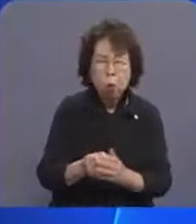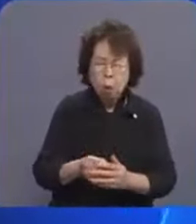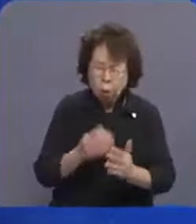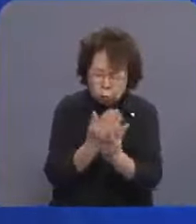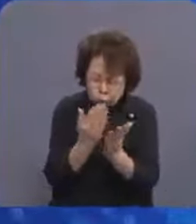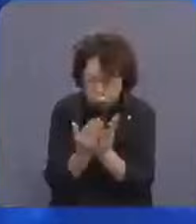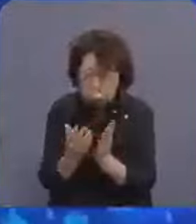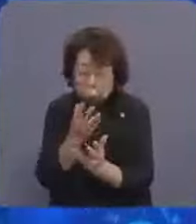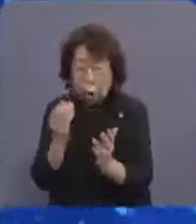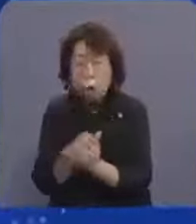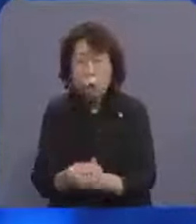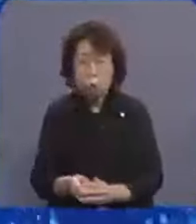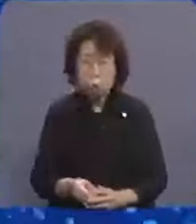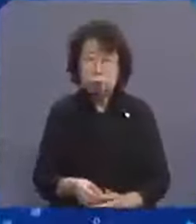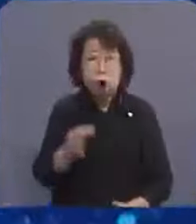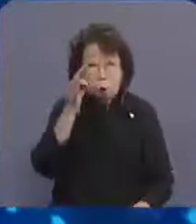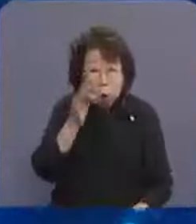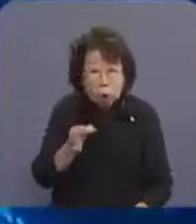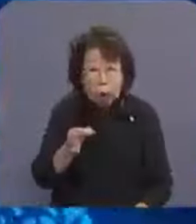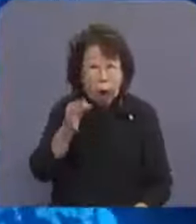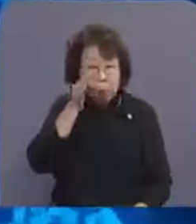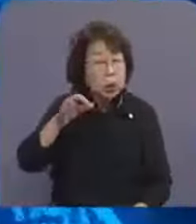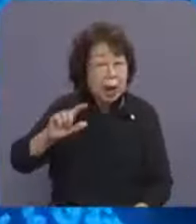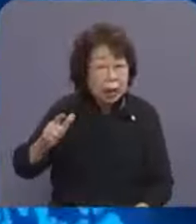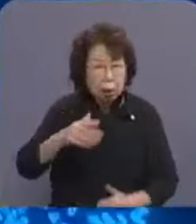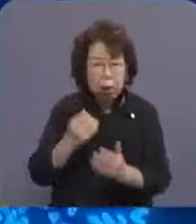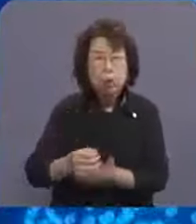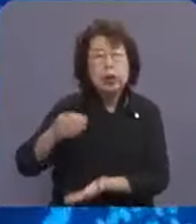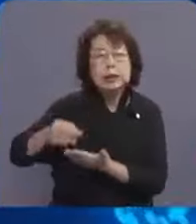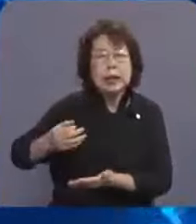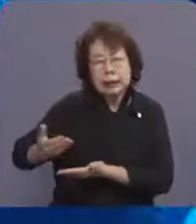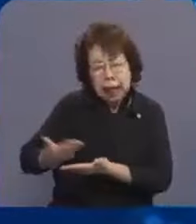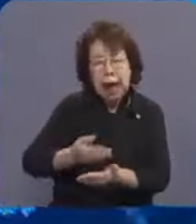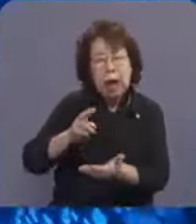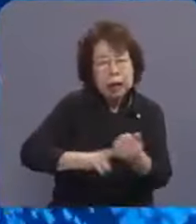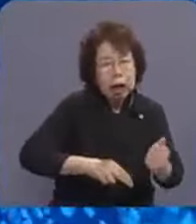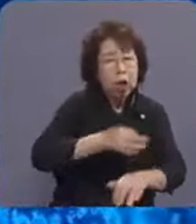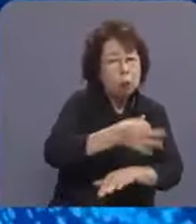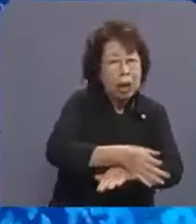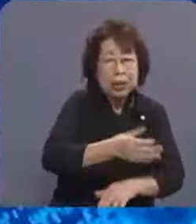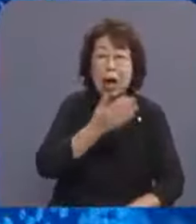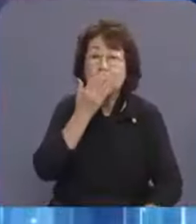종류의 무형 유형의 자산을 사고 팔 수 있는 거죠